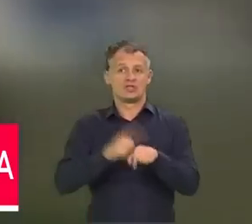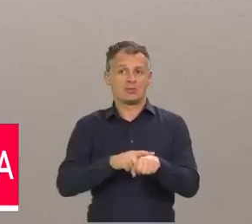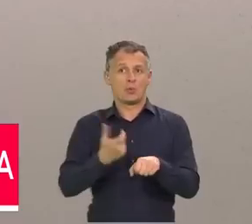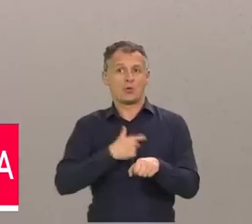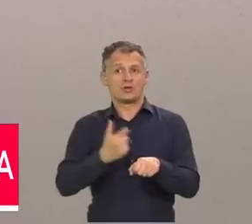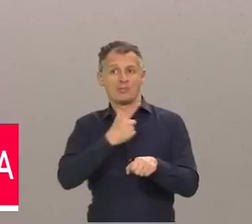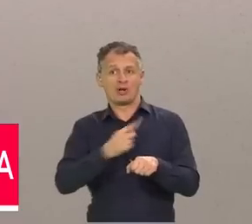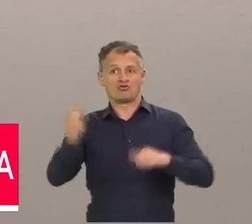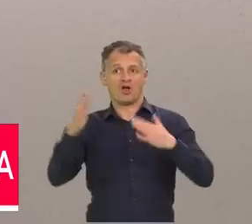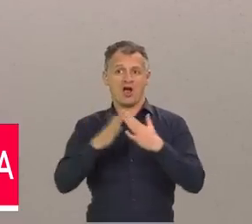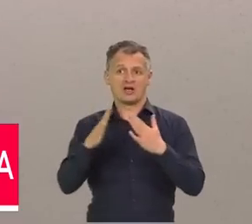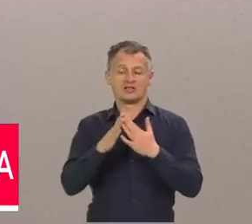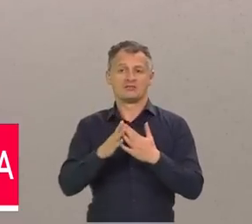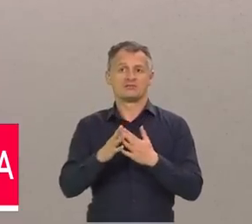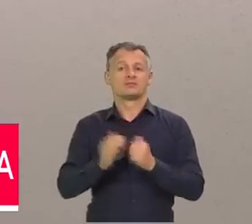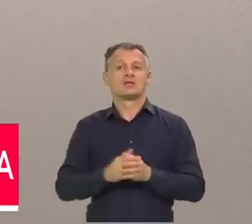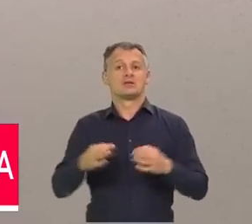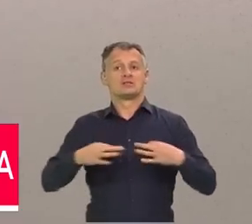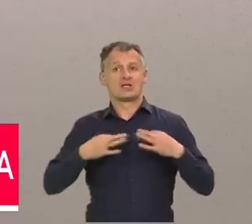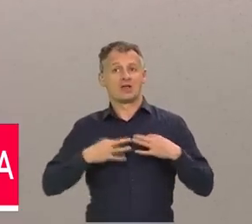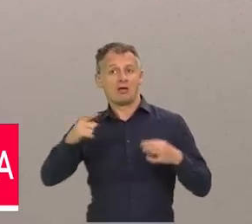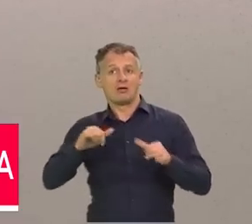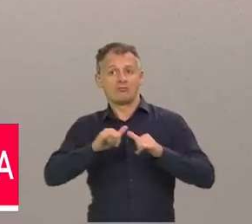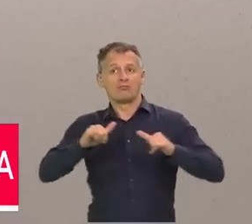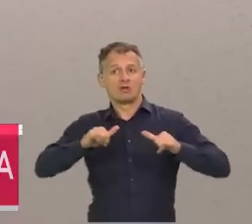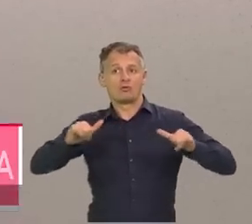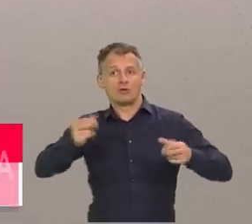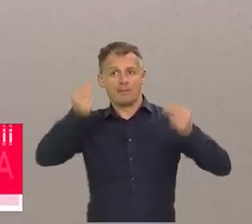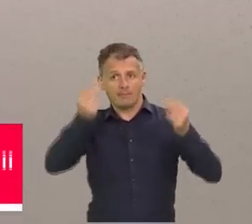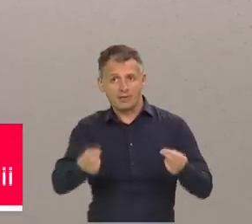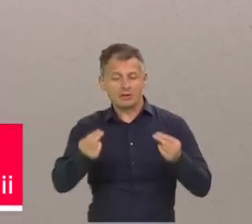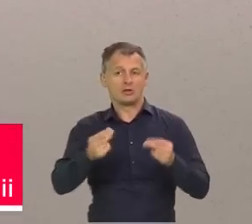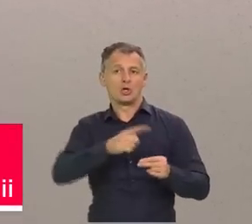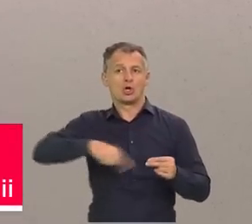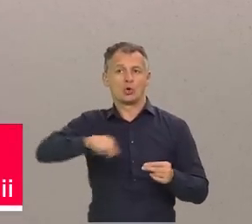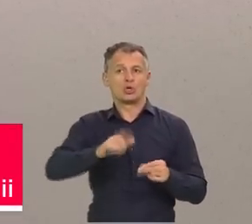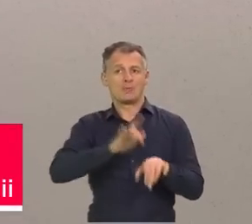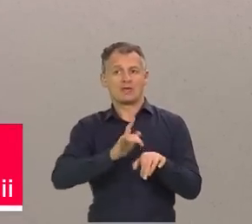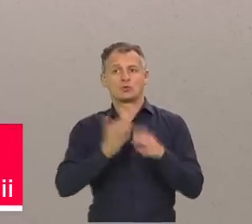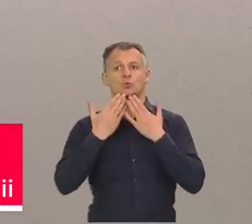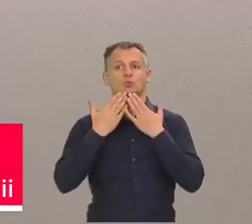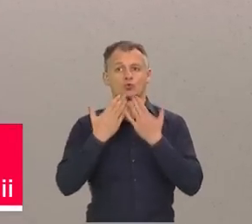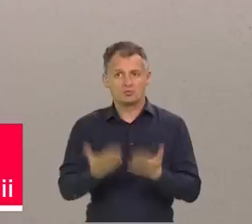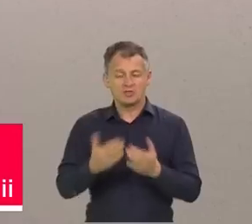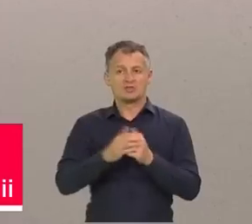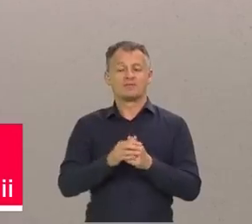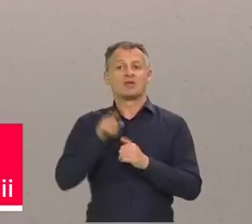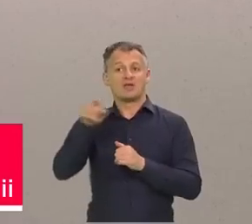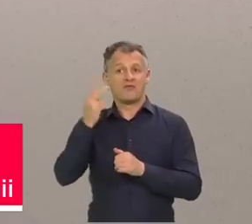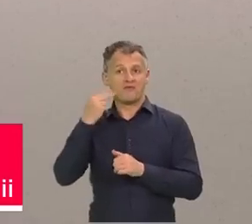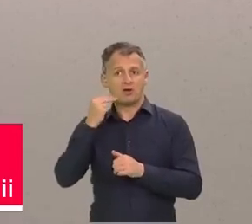externată. Evoluția este bună, suntem mulțumiți, este conștientă, cooperantă,